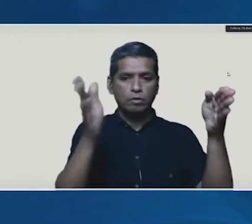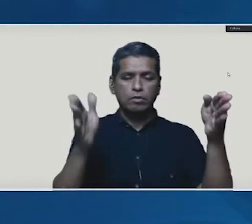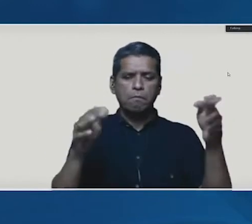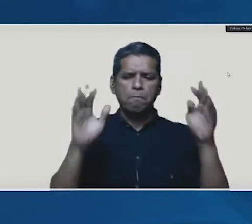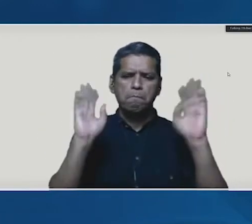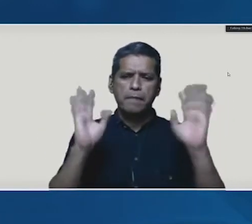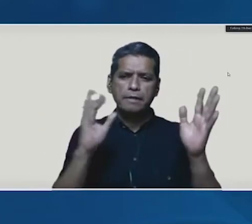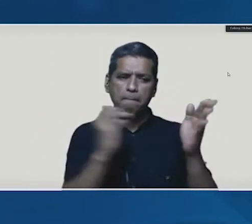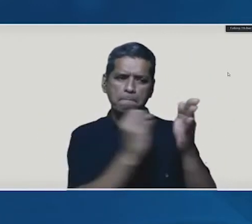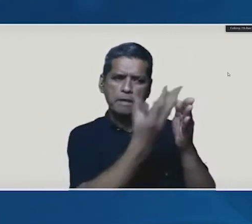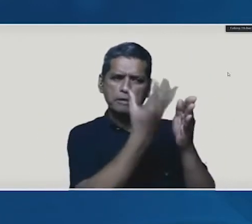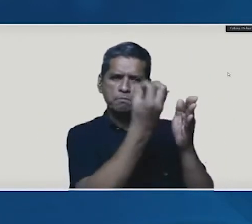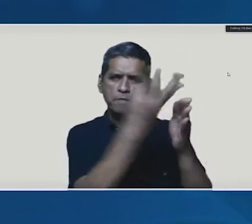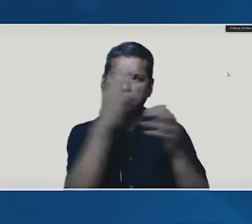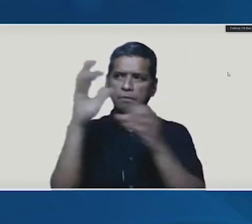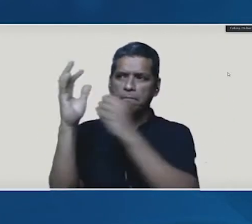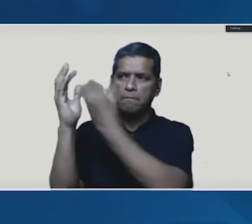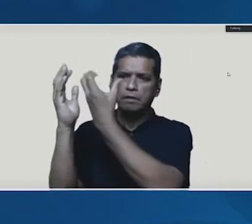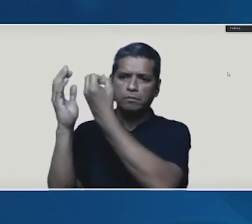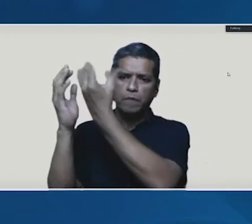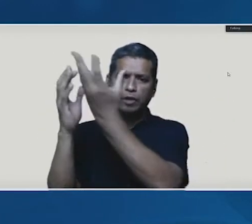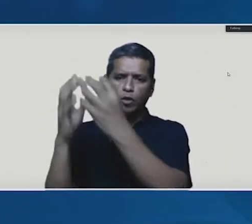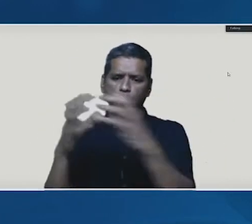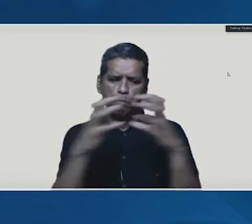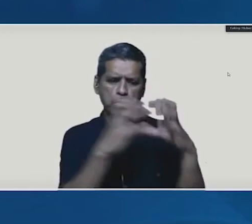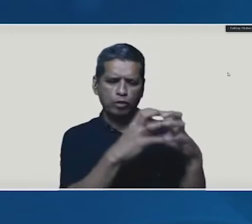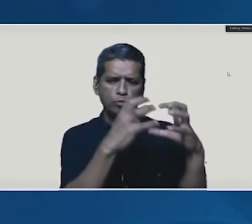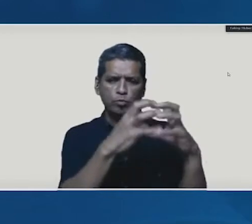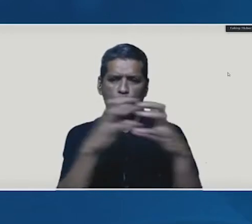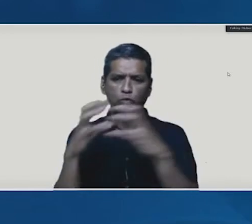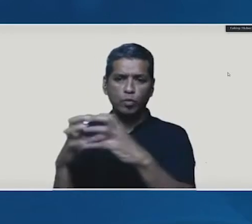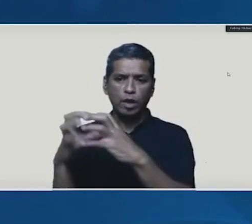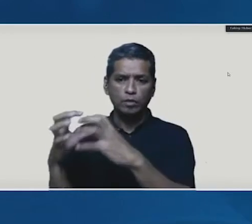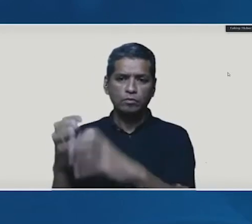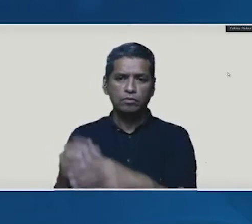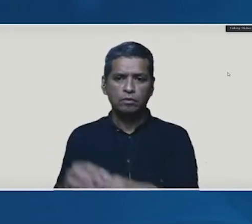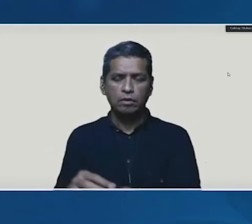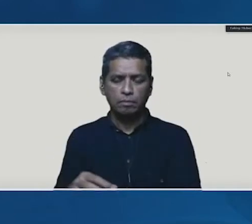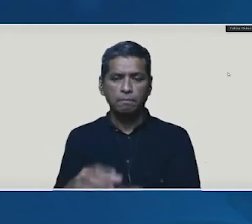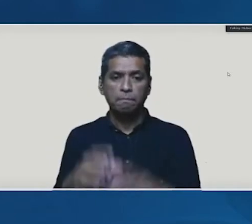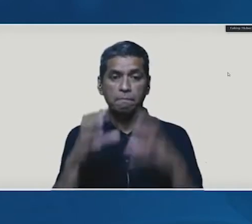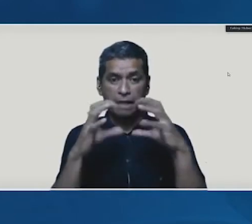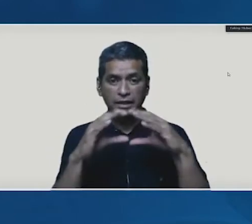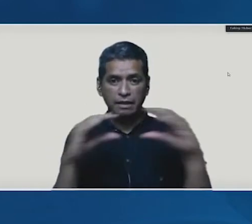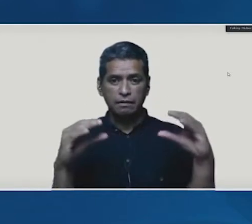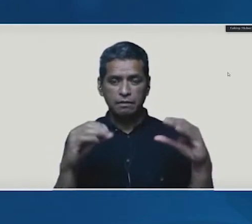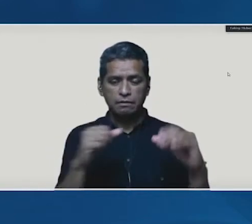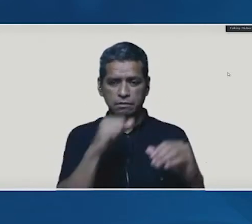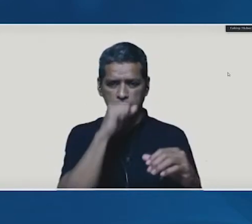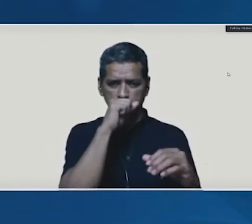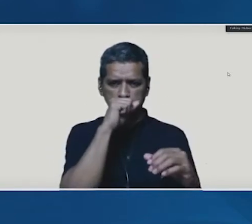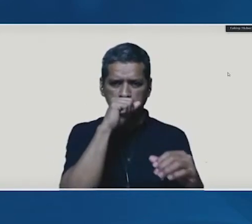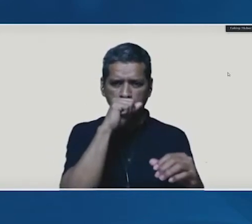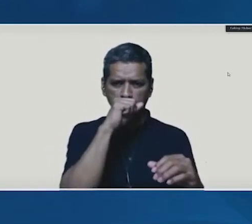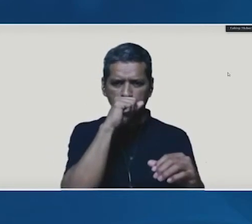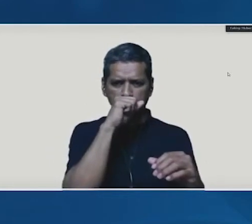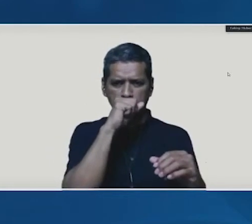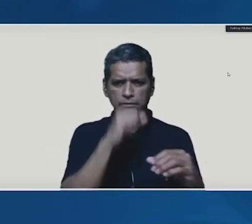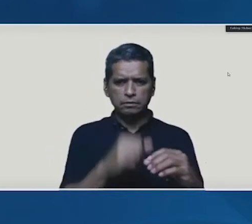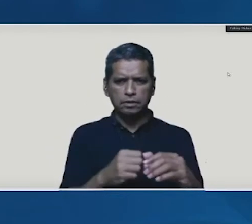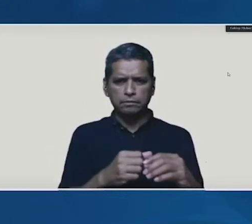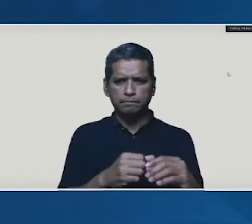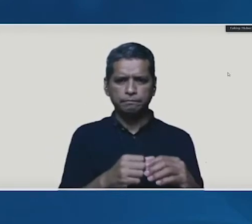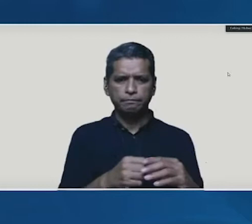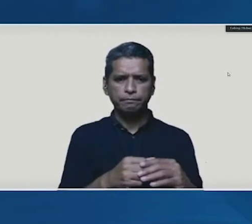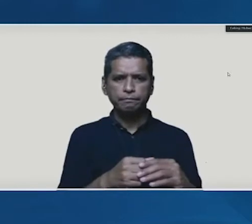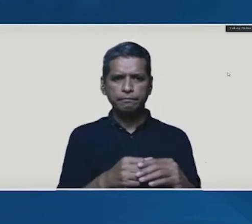dan di batu-batu Bata yang awan itu di setiap batu itu ada